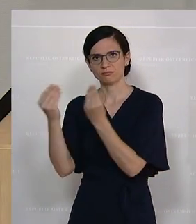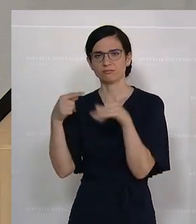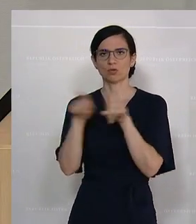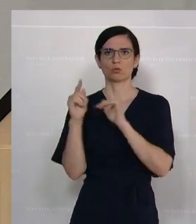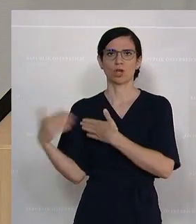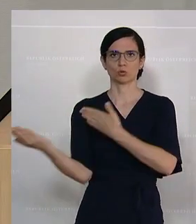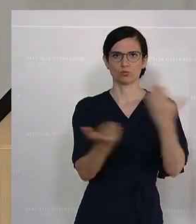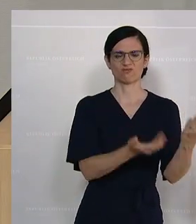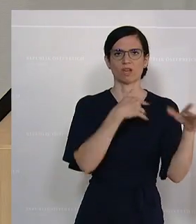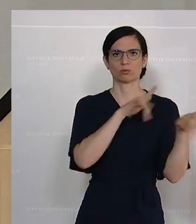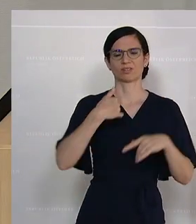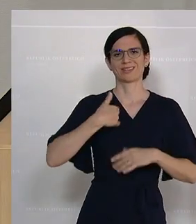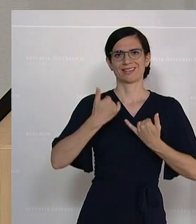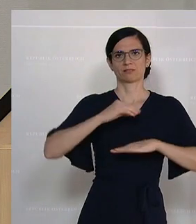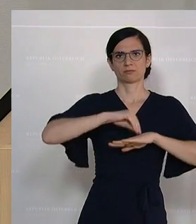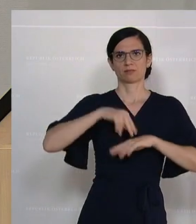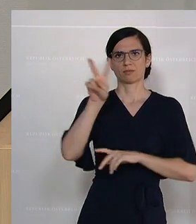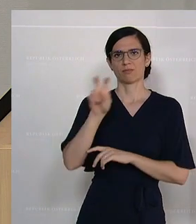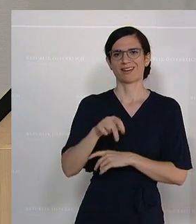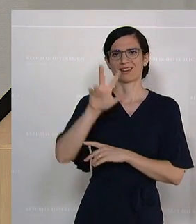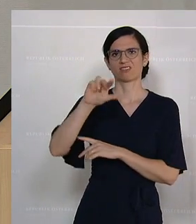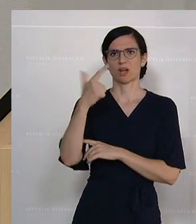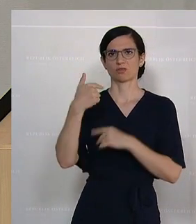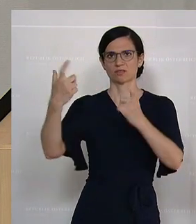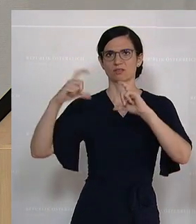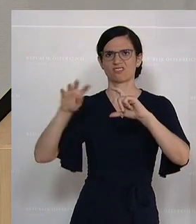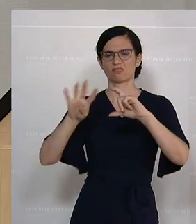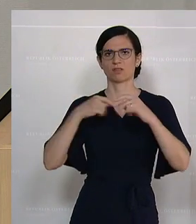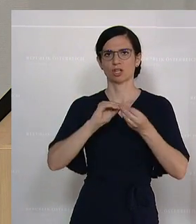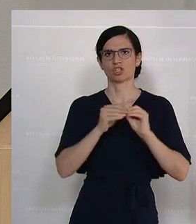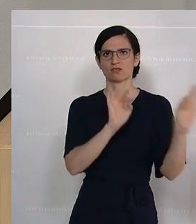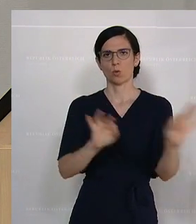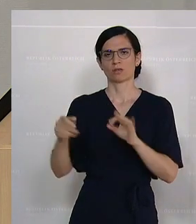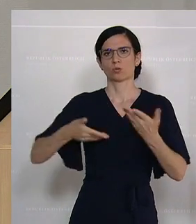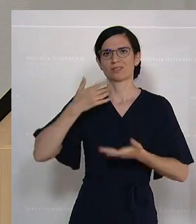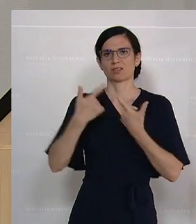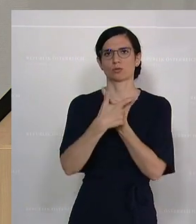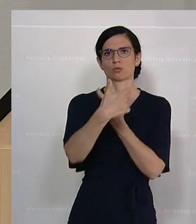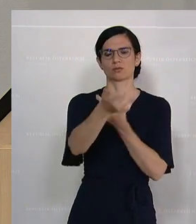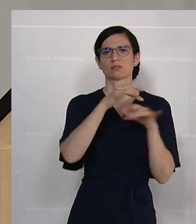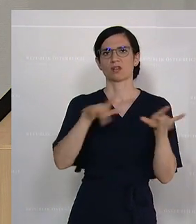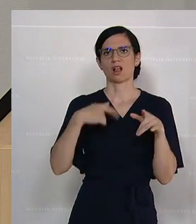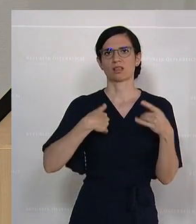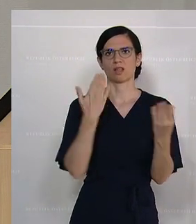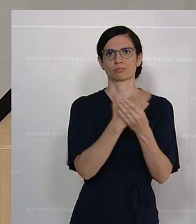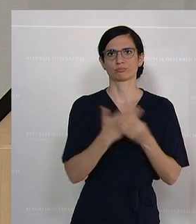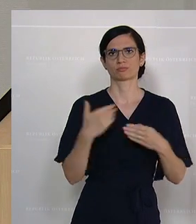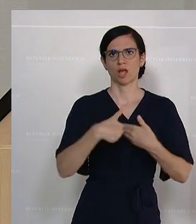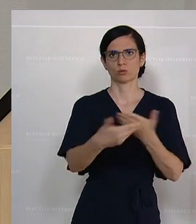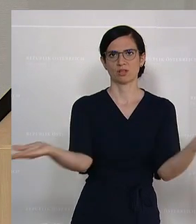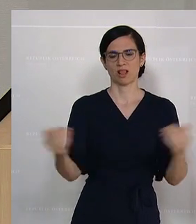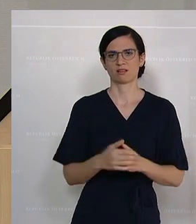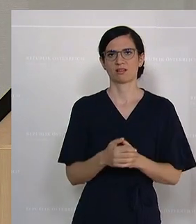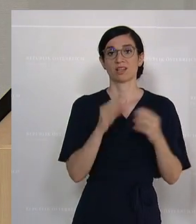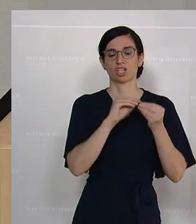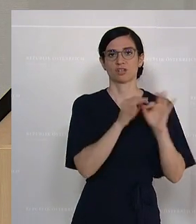zuweisung verweise ich gemäß § 23 4 geschäft überhaupt im sitzungssaal verteilten mitteilung zu geschätzt